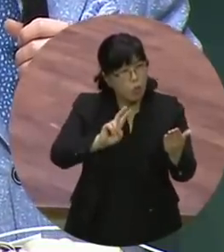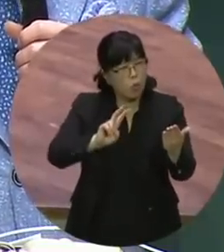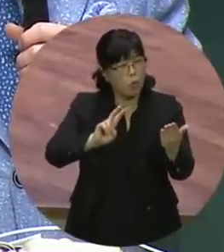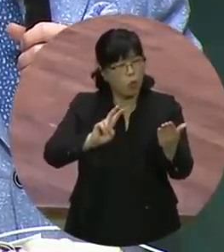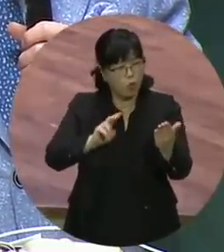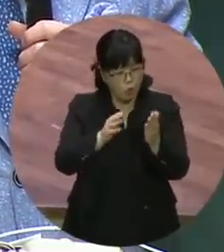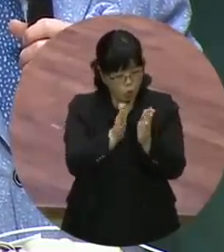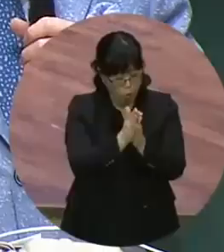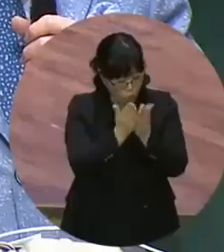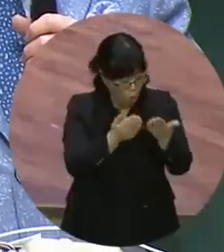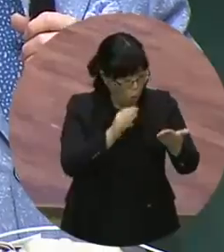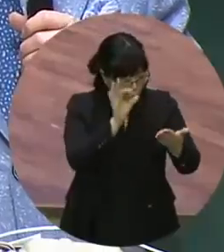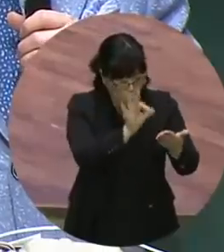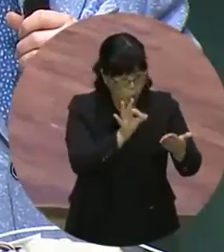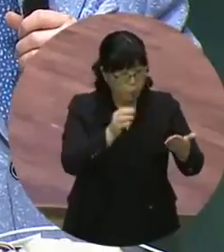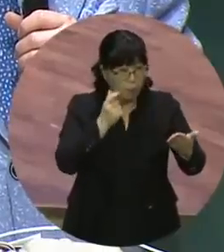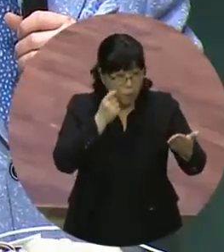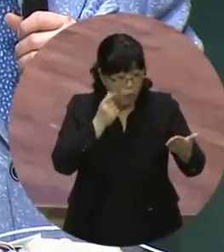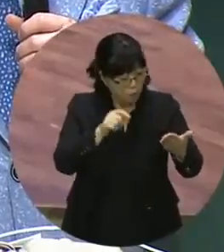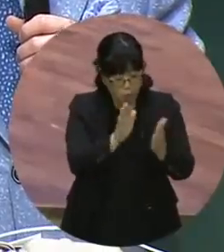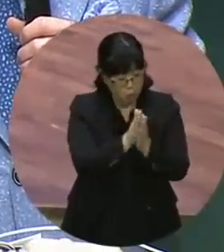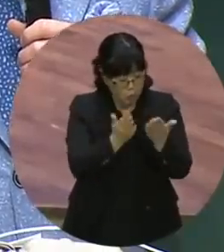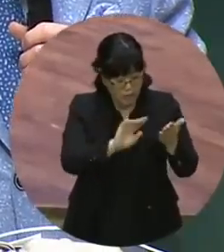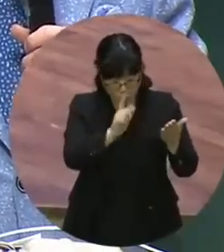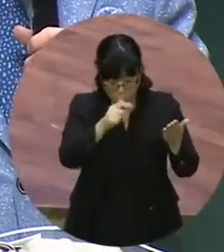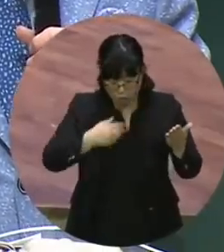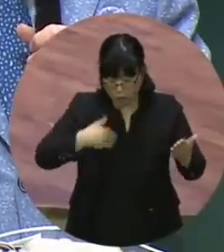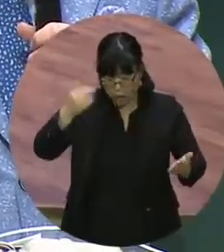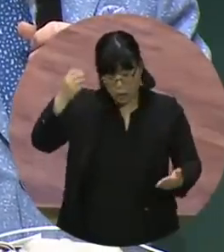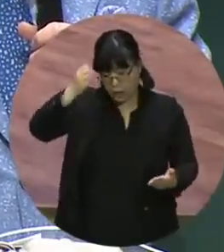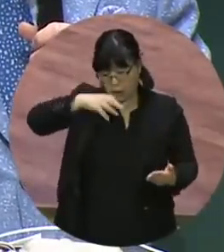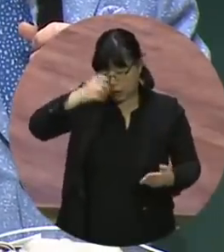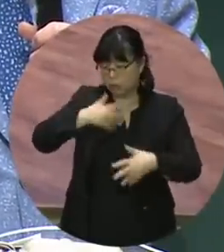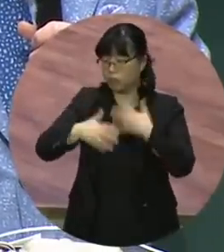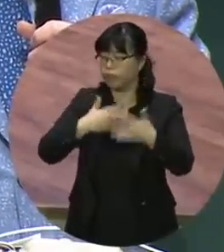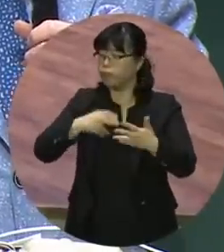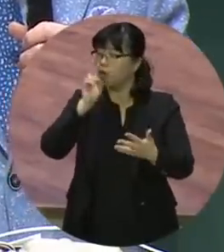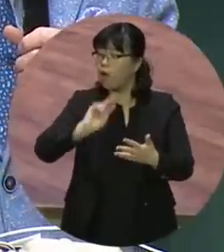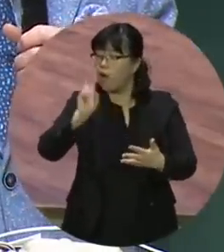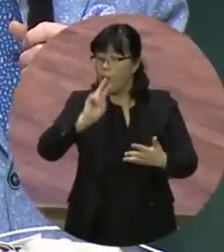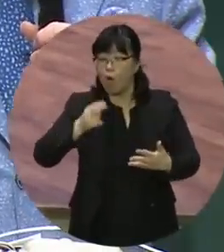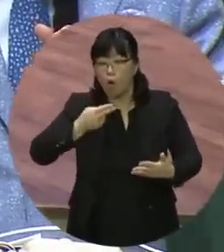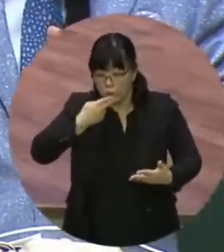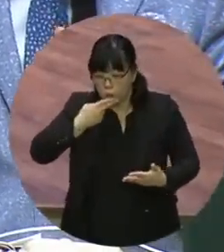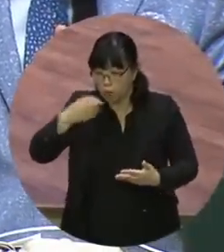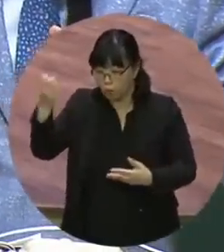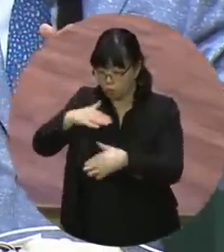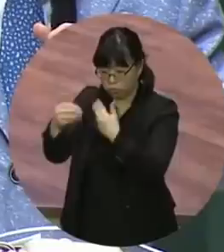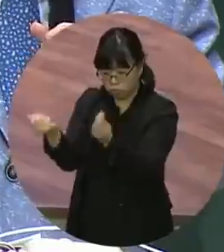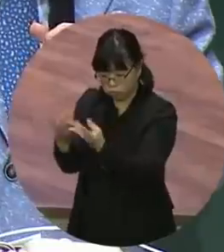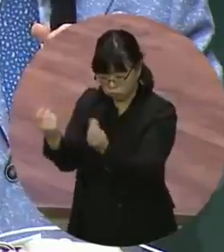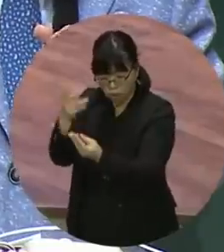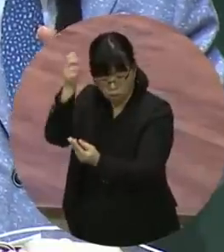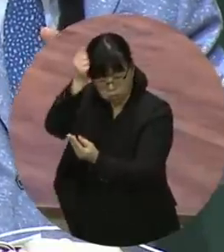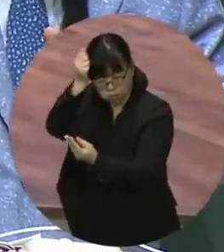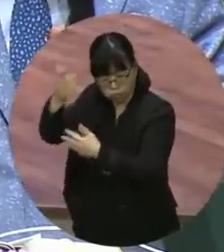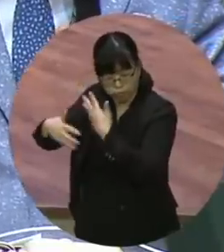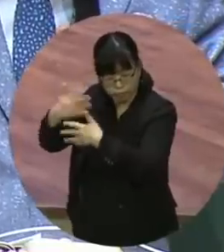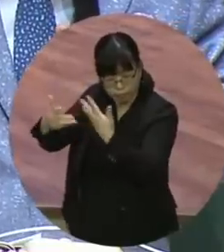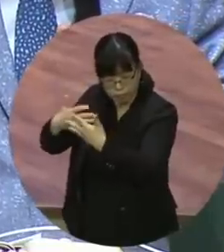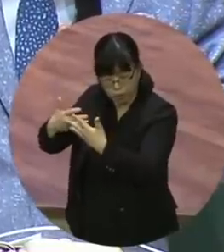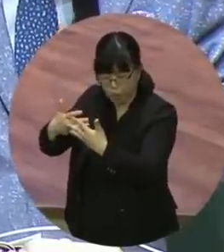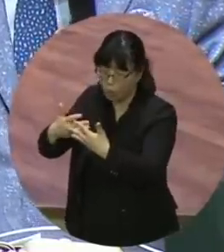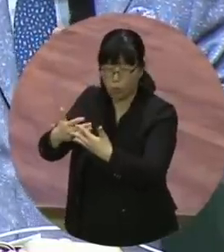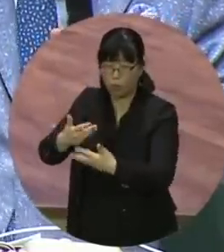찬송도 없고, 말씀도 없어요. 다시 말하면 영적으로 무장이 하나도